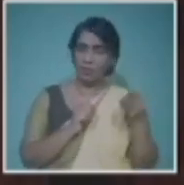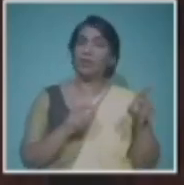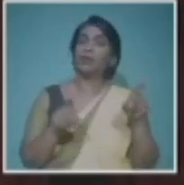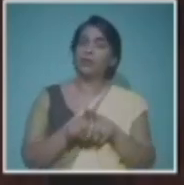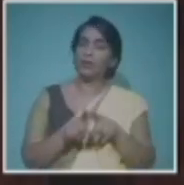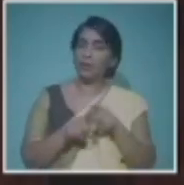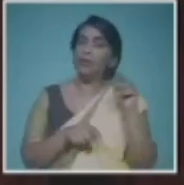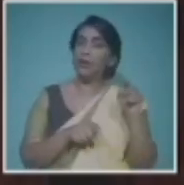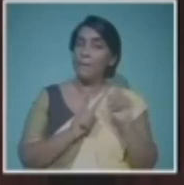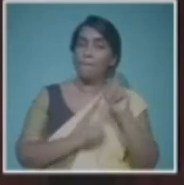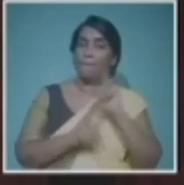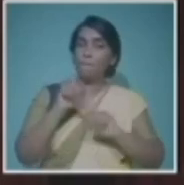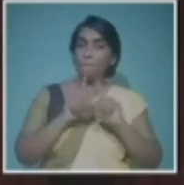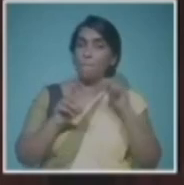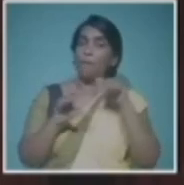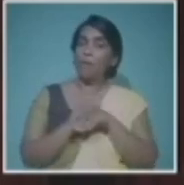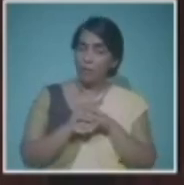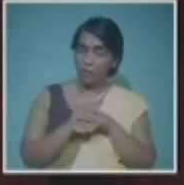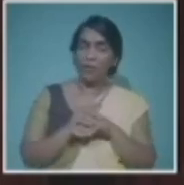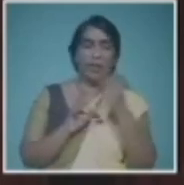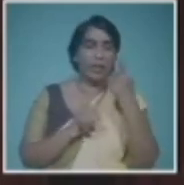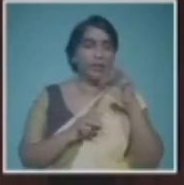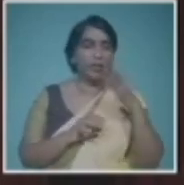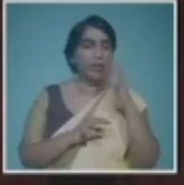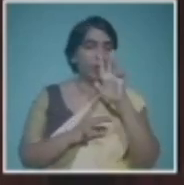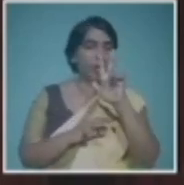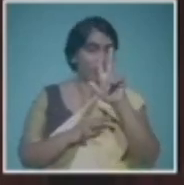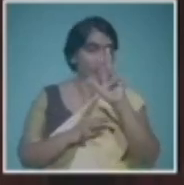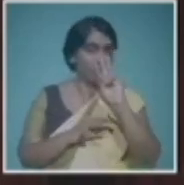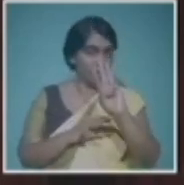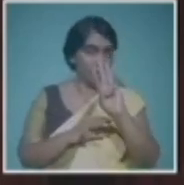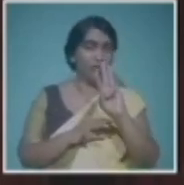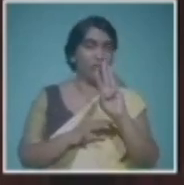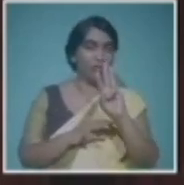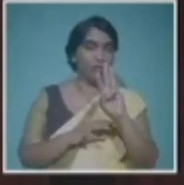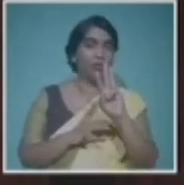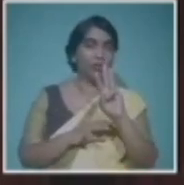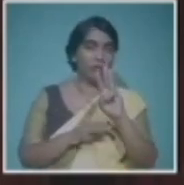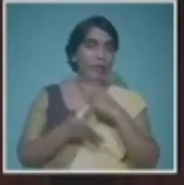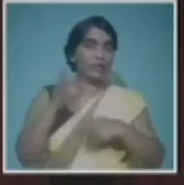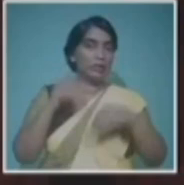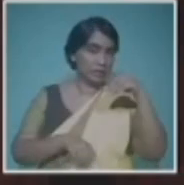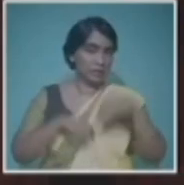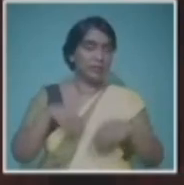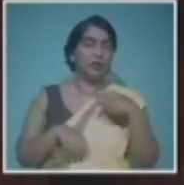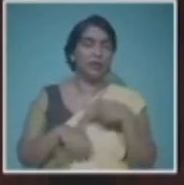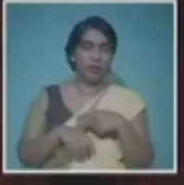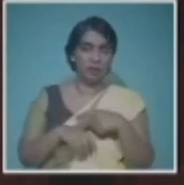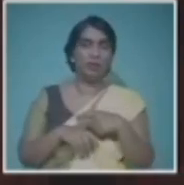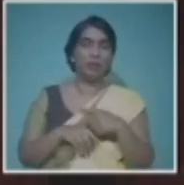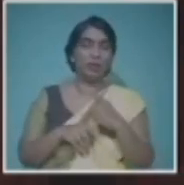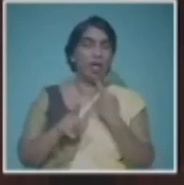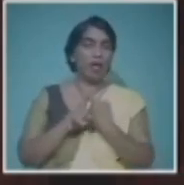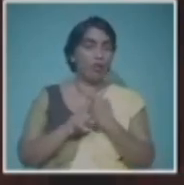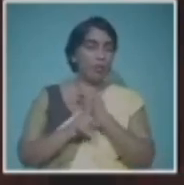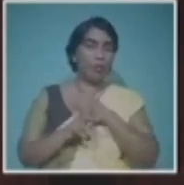වගේම ඔහුගේ පාර්ලිමේන්තු දේශපාලනය 1983 ඒ බයිලක්ෂණ ගෙනකොට එහෙම අතුරු මැතිවරණ එනකොට කමුරුපිටිය